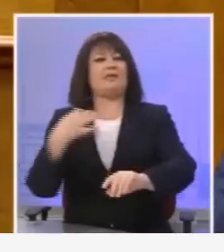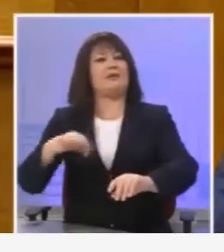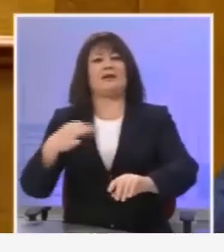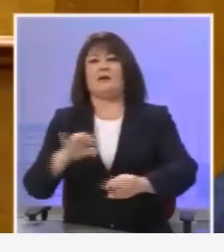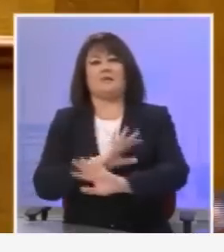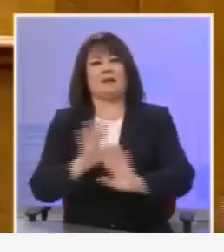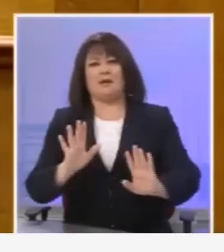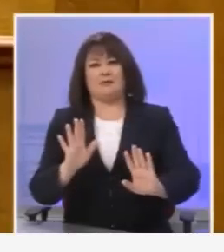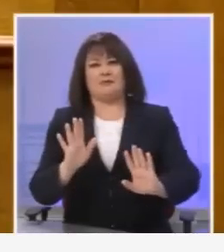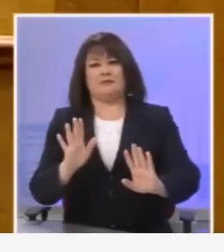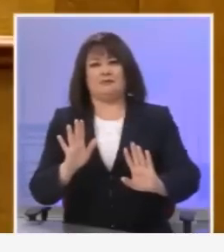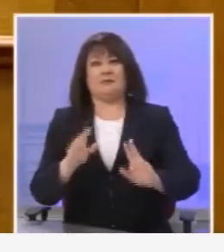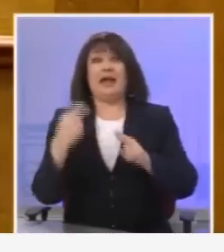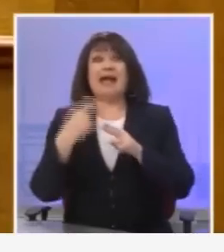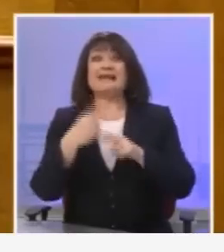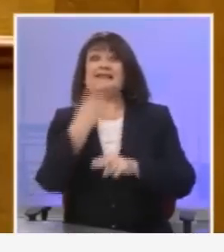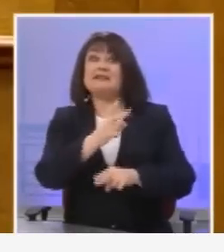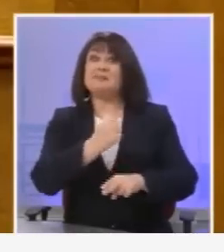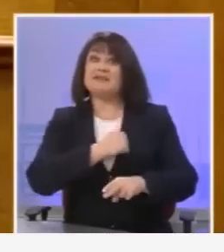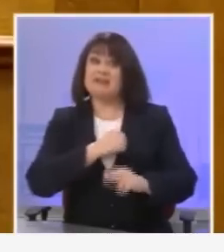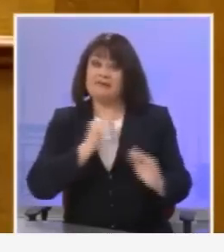να υπερασπιστεί τις αξίες της.